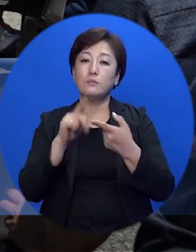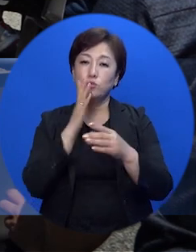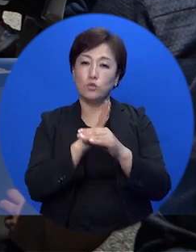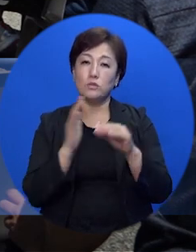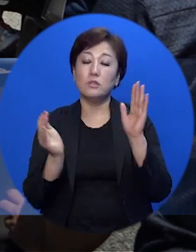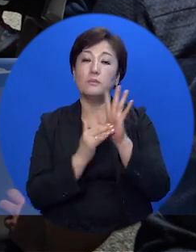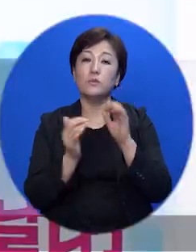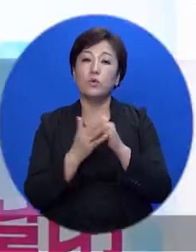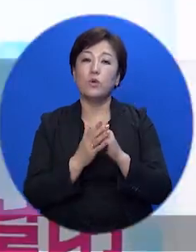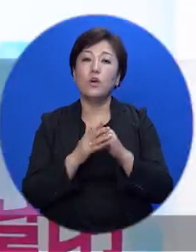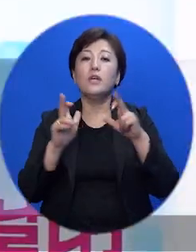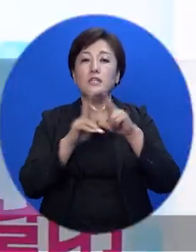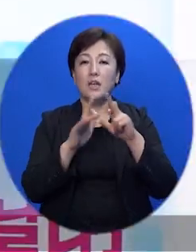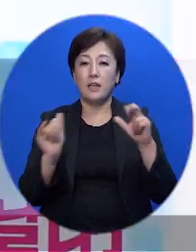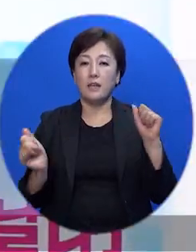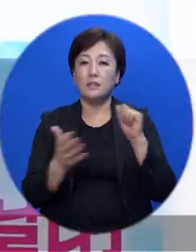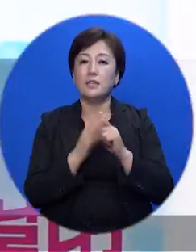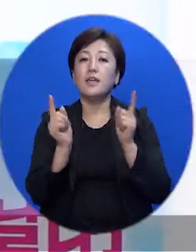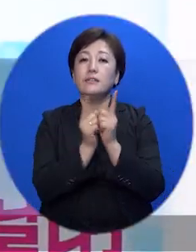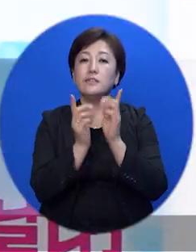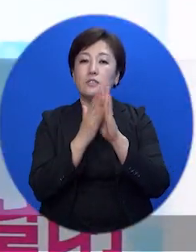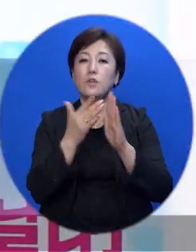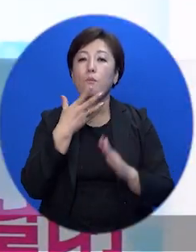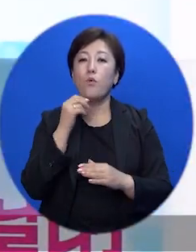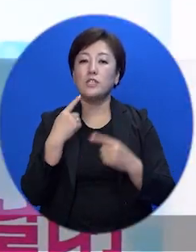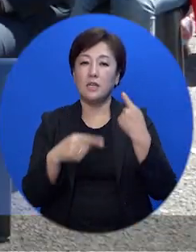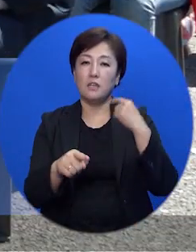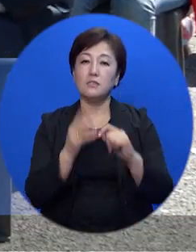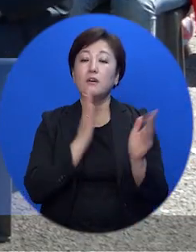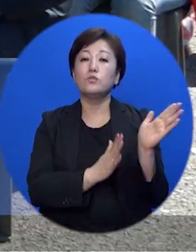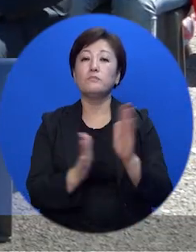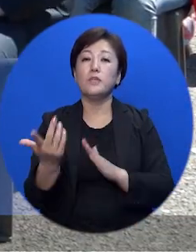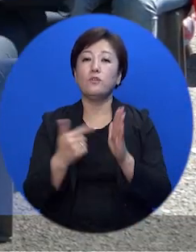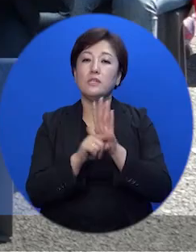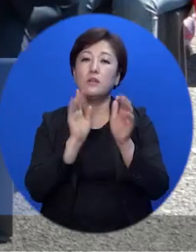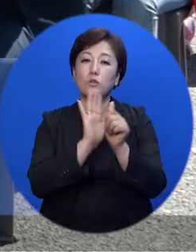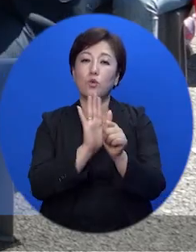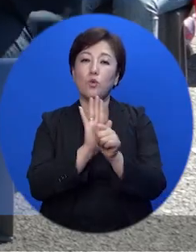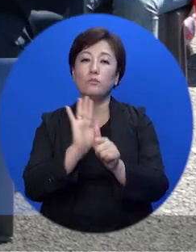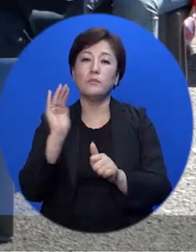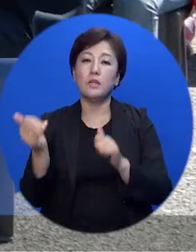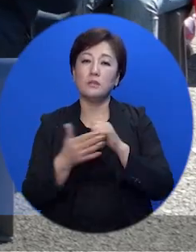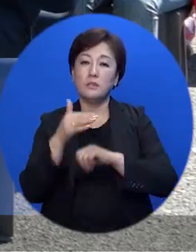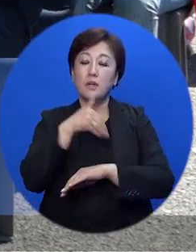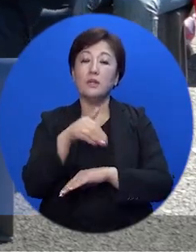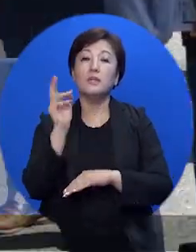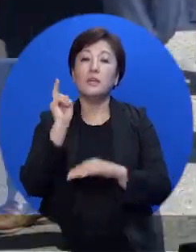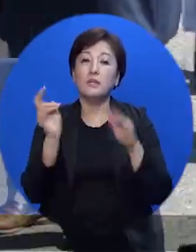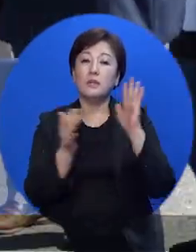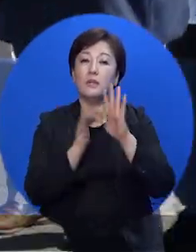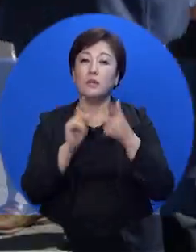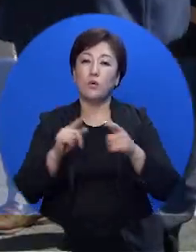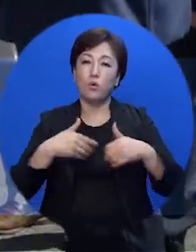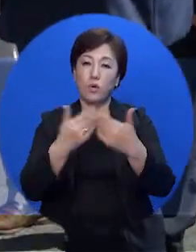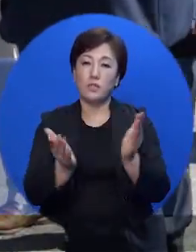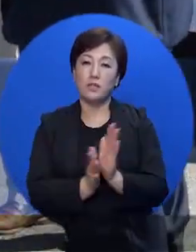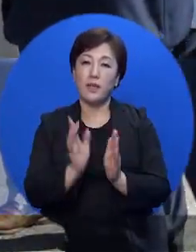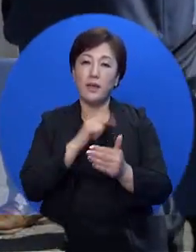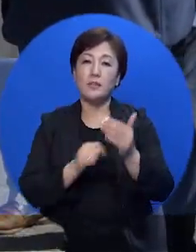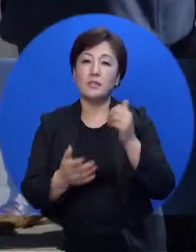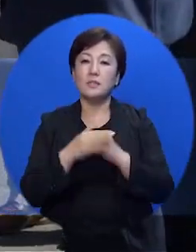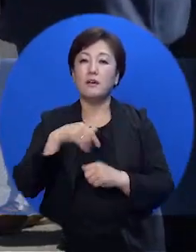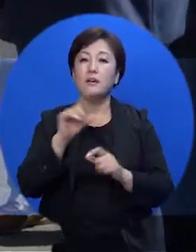울산시 관계자는 장애인에 대한 적극적 복지 행정의 구현에 도움이 될 것으로 기대하고 있다면서 관내